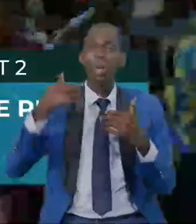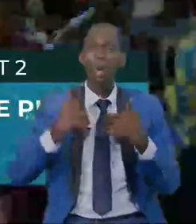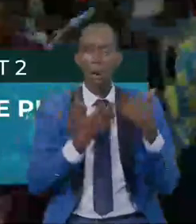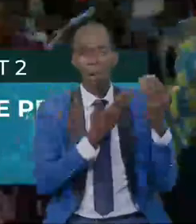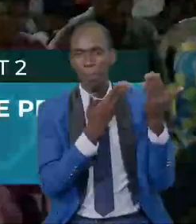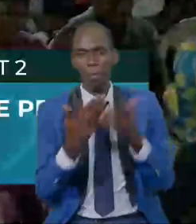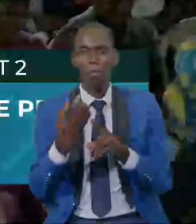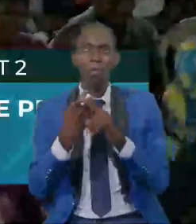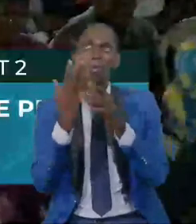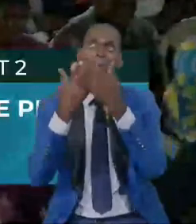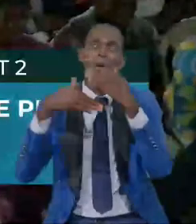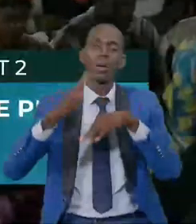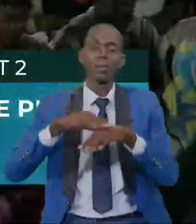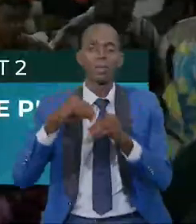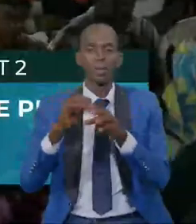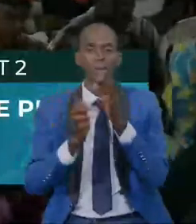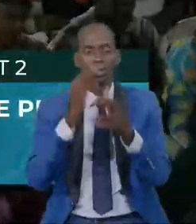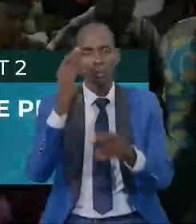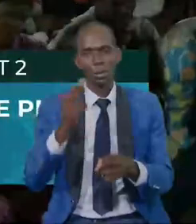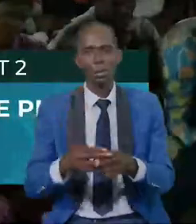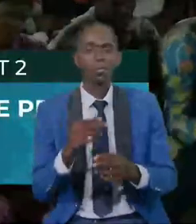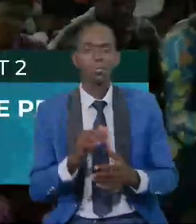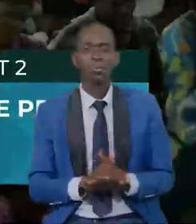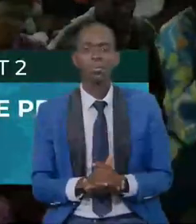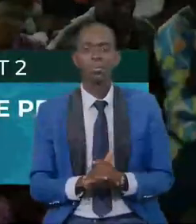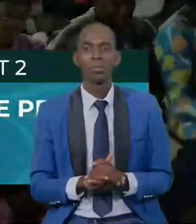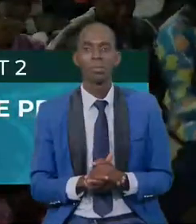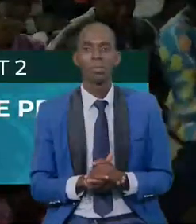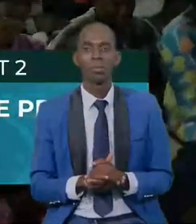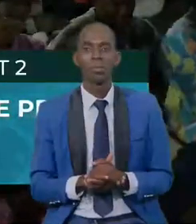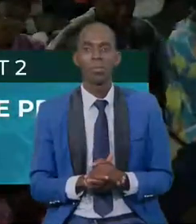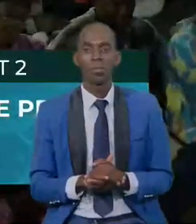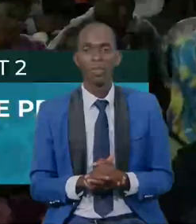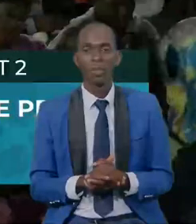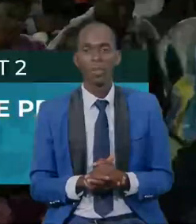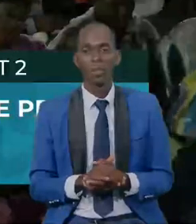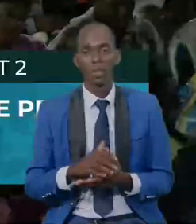Ce soir, le Seigneur vous donnera ce qu'il a amené du ciel.